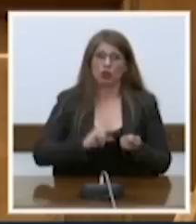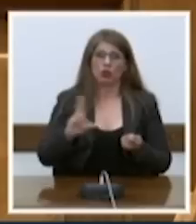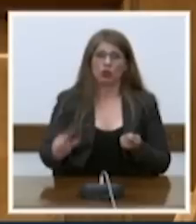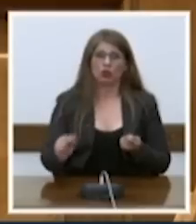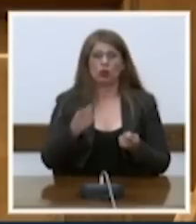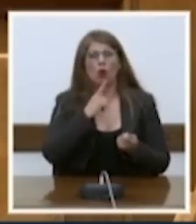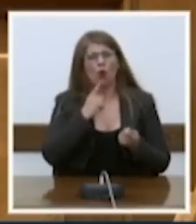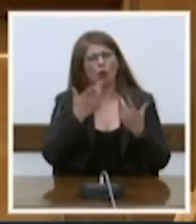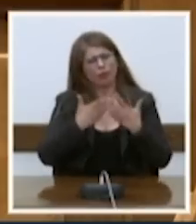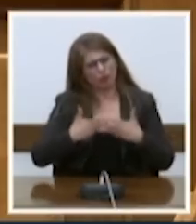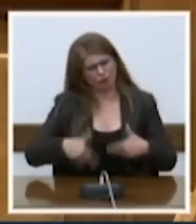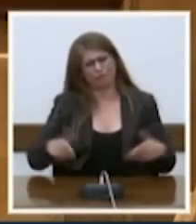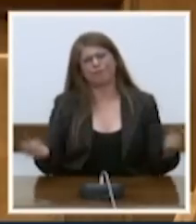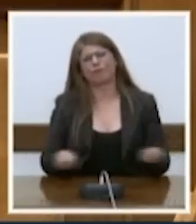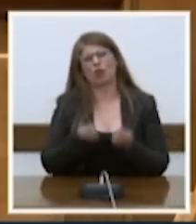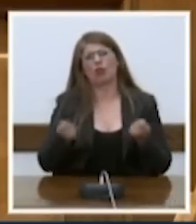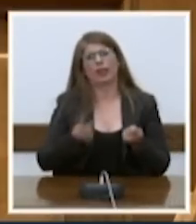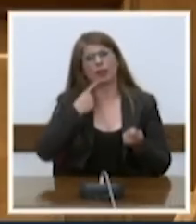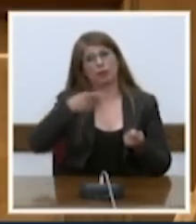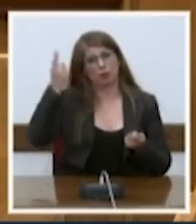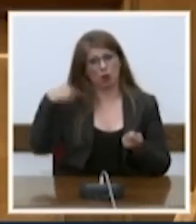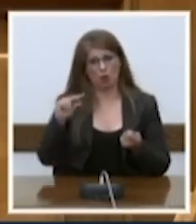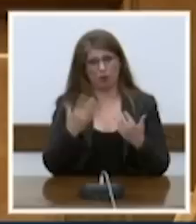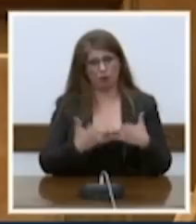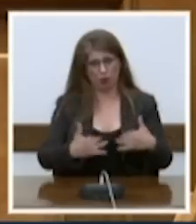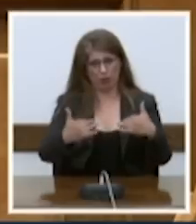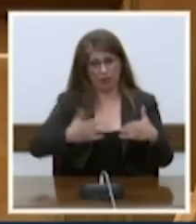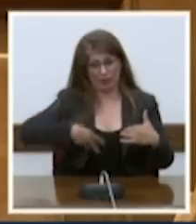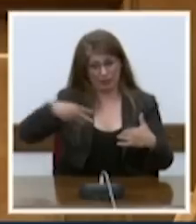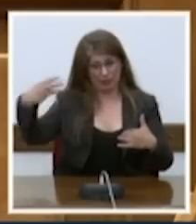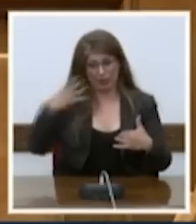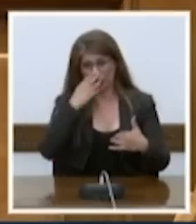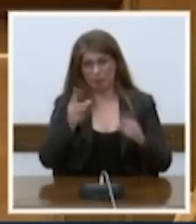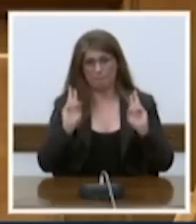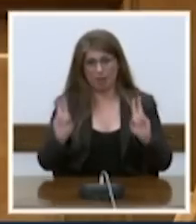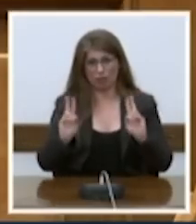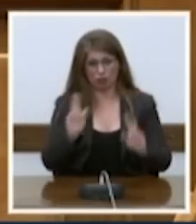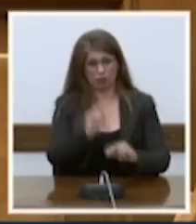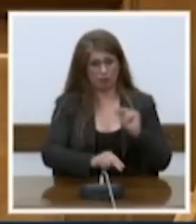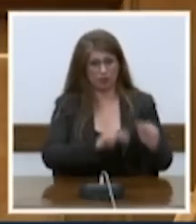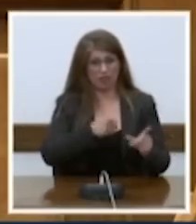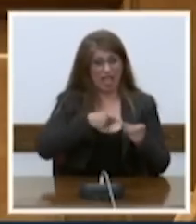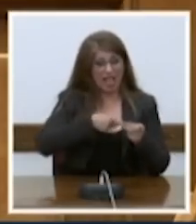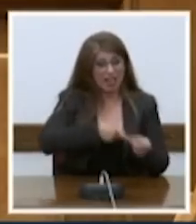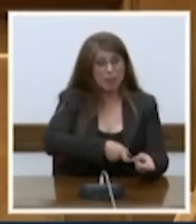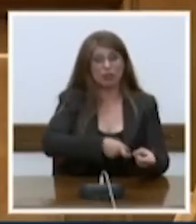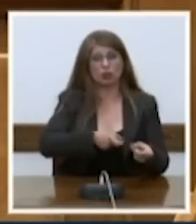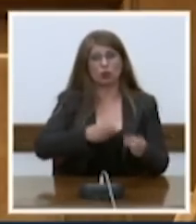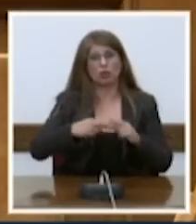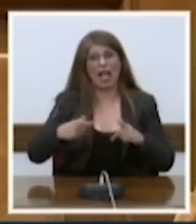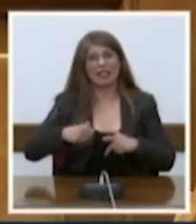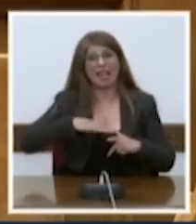με την προηγούμενη. Ο ΣΥΡΙΖΑ και το ΠΑΣΟΚ να ψηφίζουν τους εμβληματικούς αντιλαϊκούς νόμους της